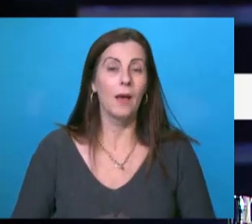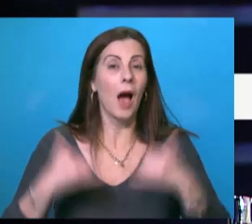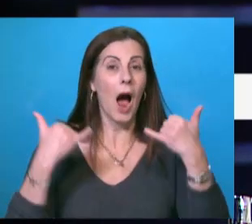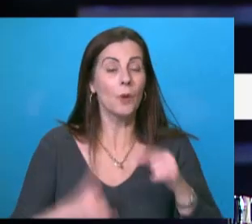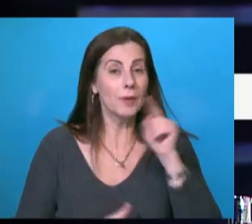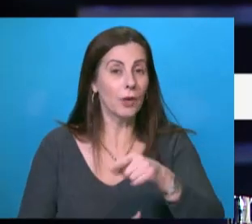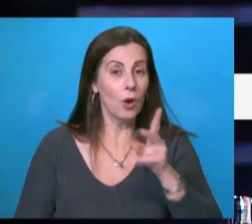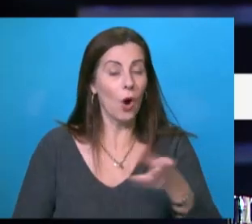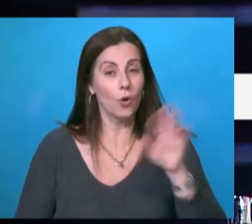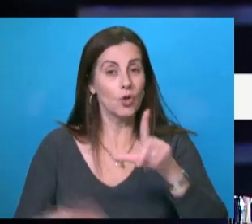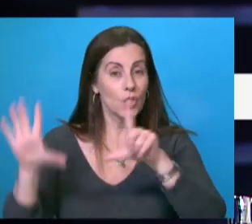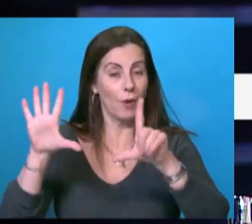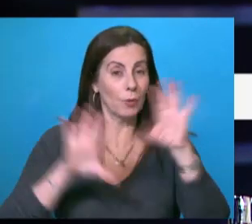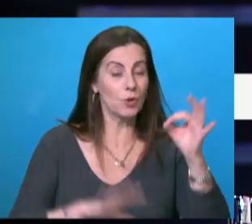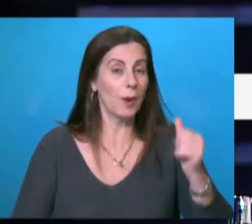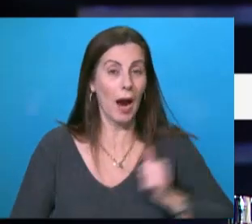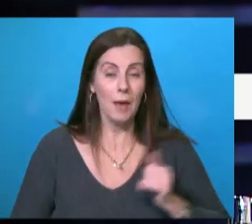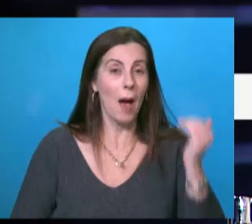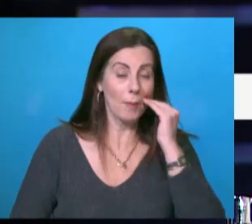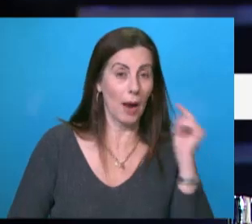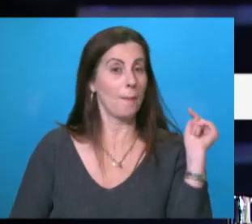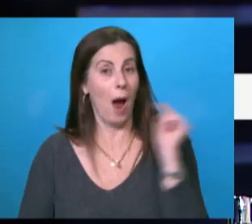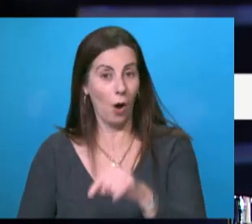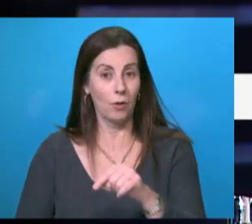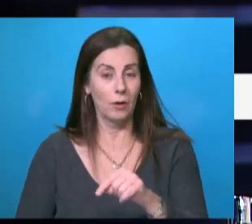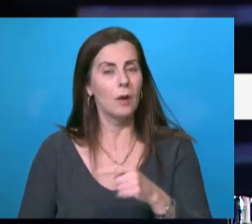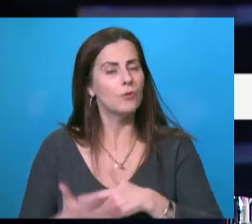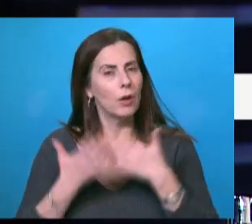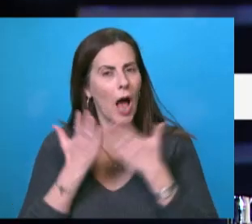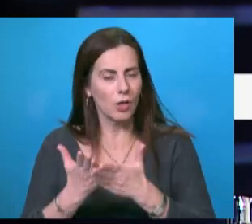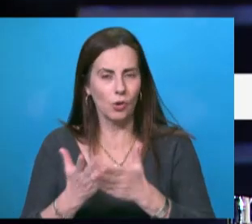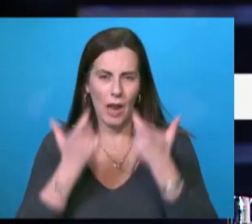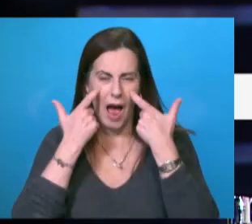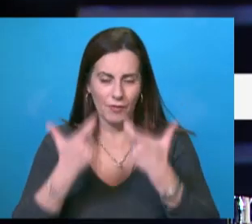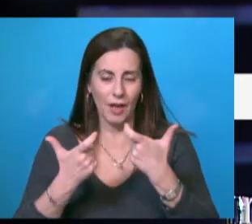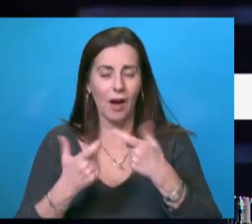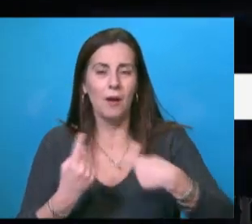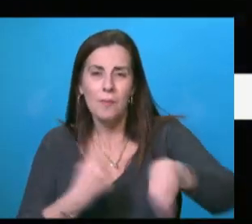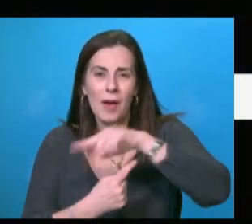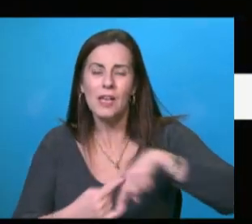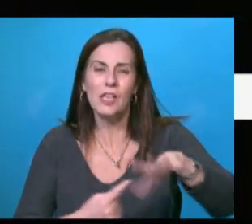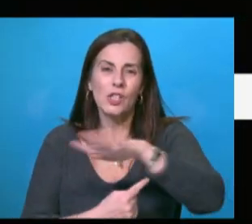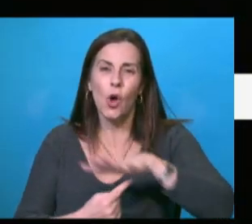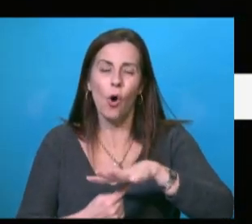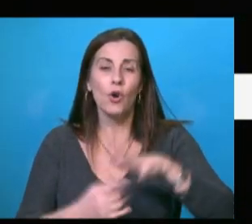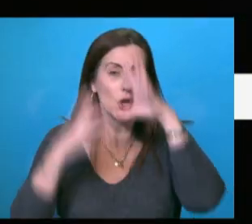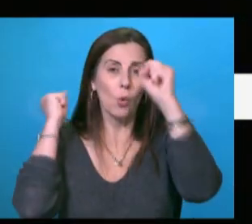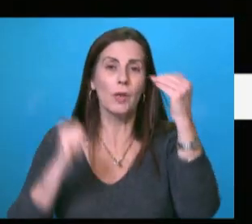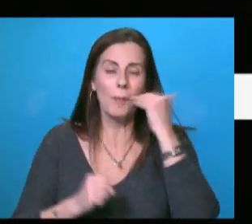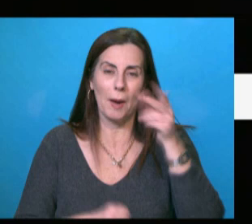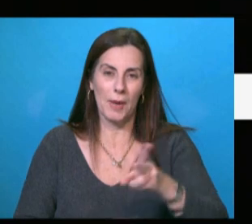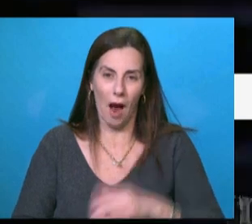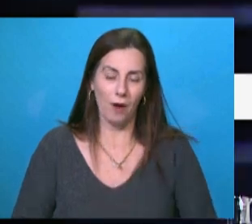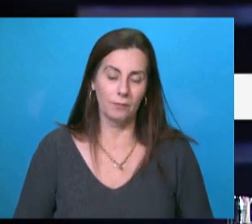עוד 750 חיילי מרינז אמריקנים לתגבר את ההבטחה סביב שגרירות ארצות הברית בבגדד.